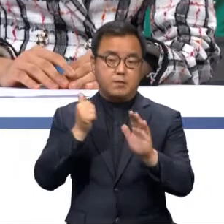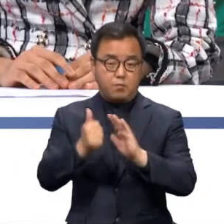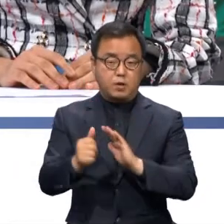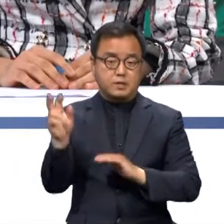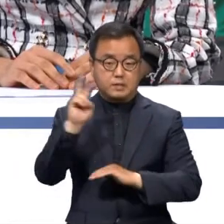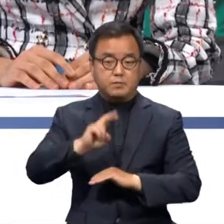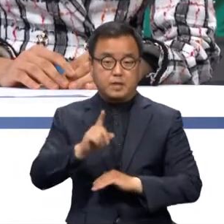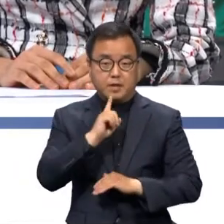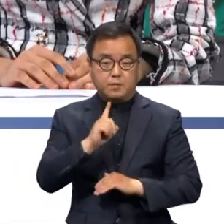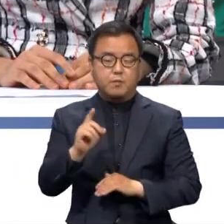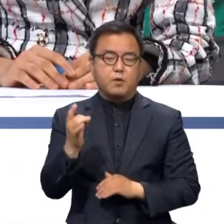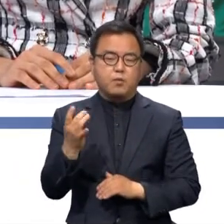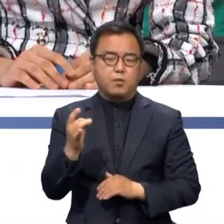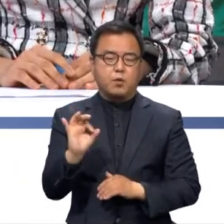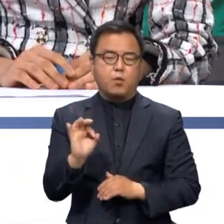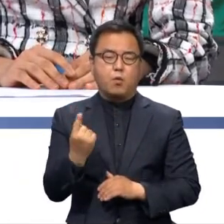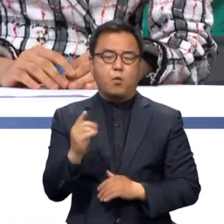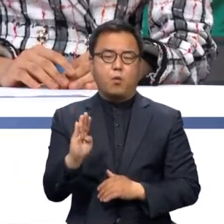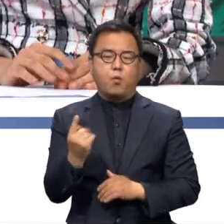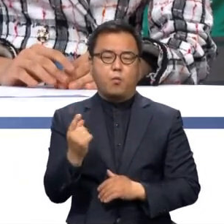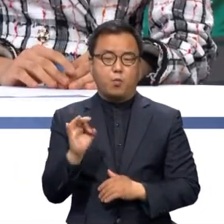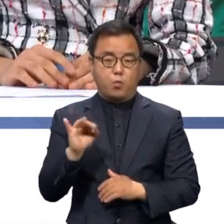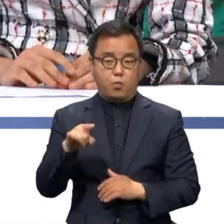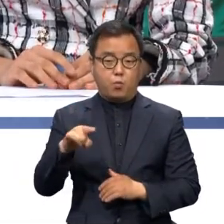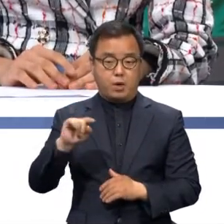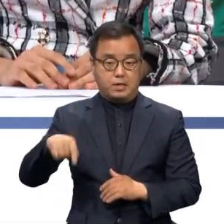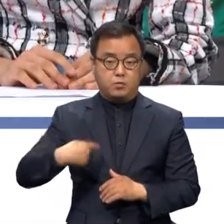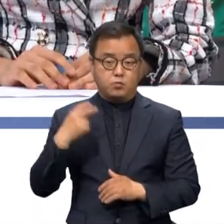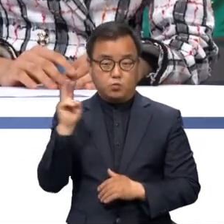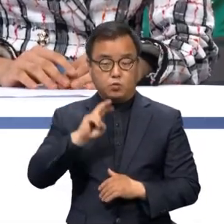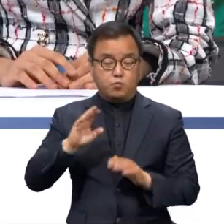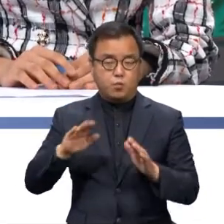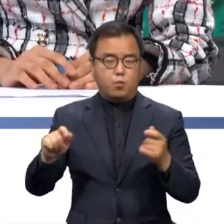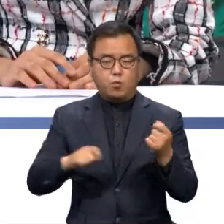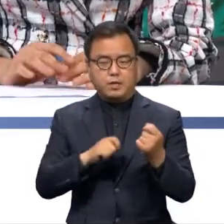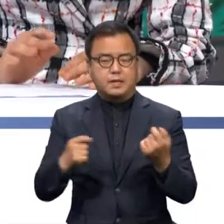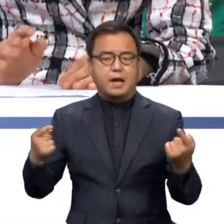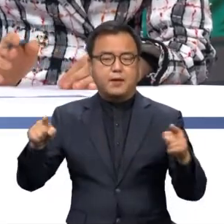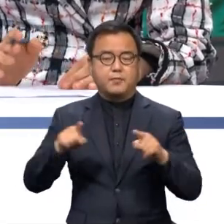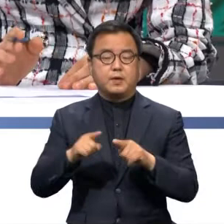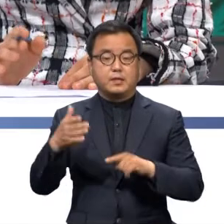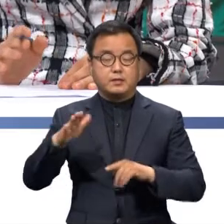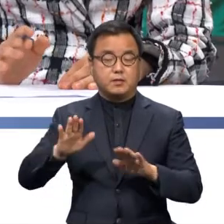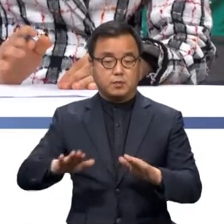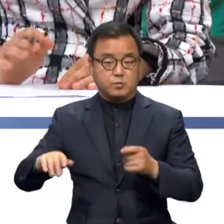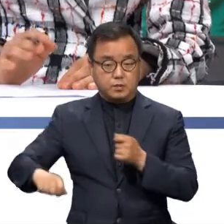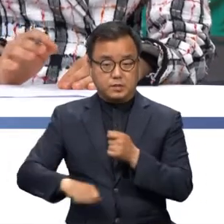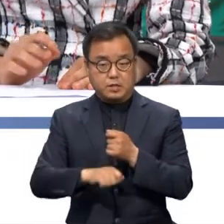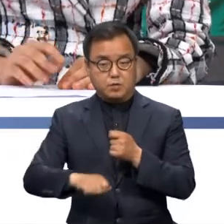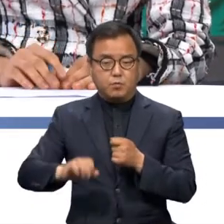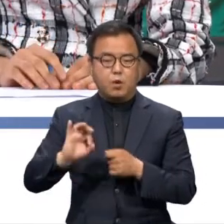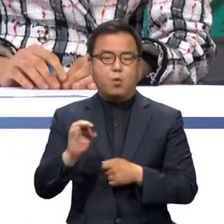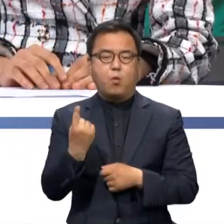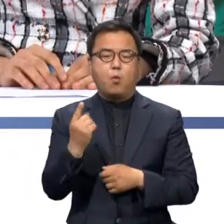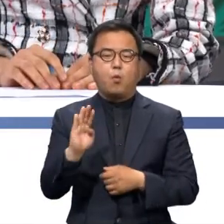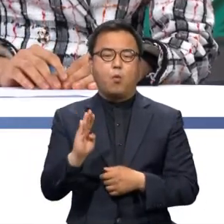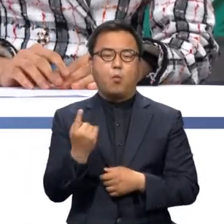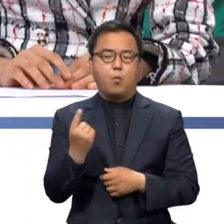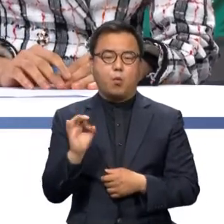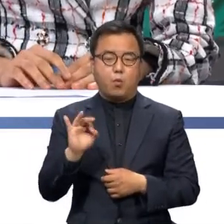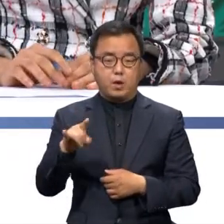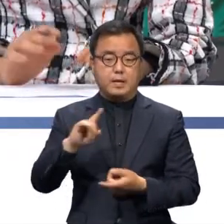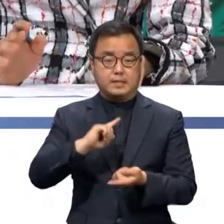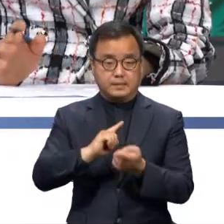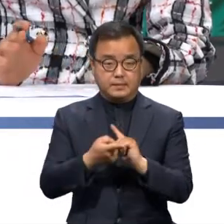원래는 오보의 독주와 오케스트라로 이루어진 곡이지만 이번 공연에서는 송영훈의 첼로가 오보에를 대신했습니다.